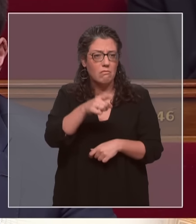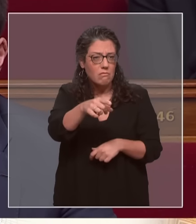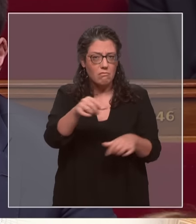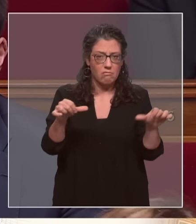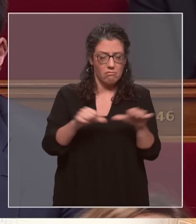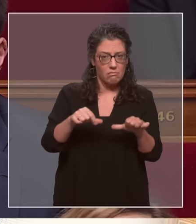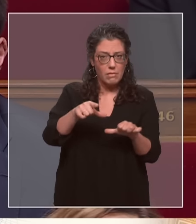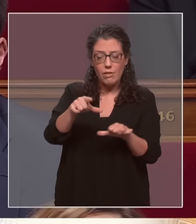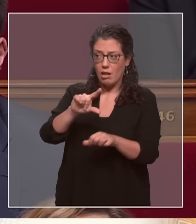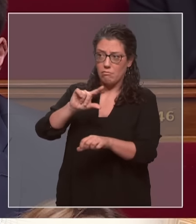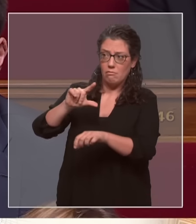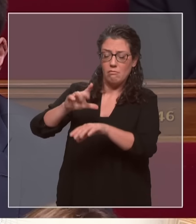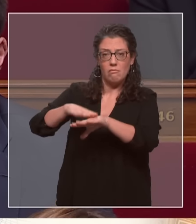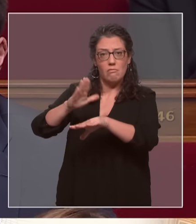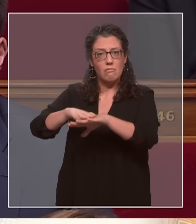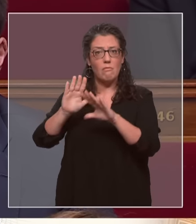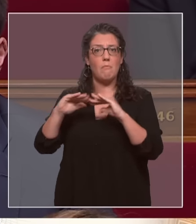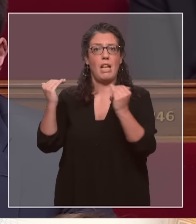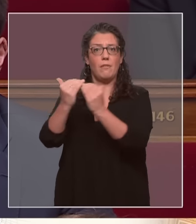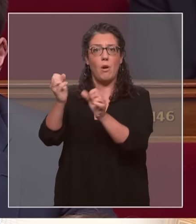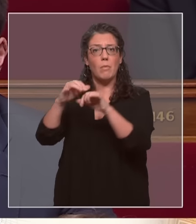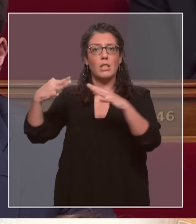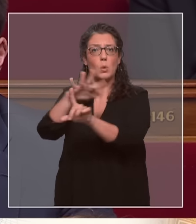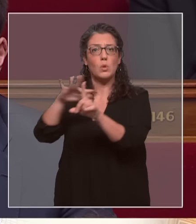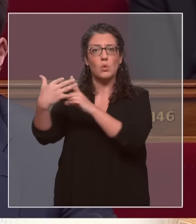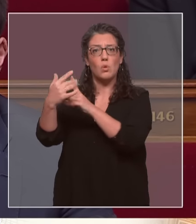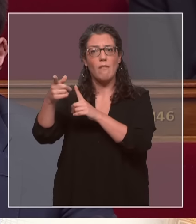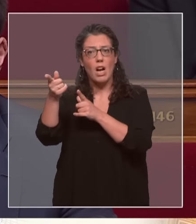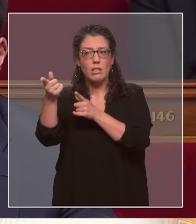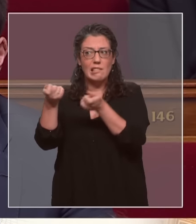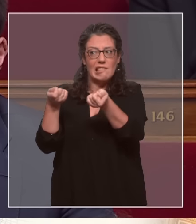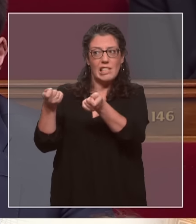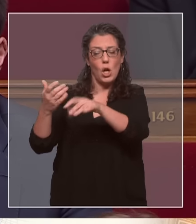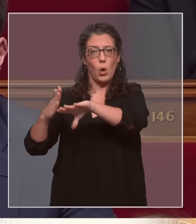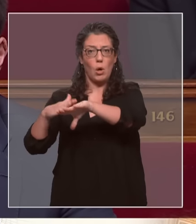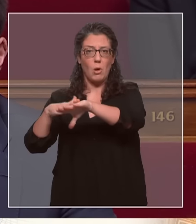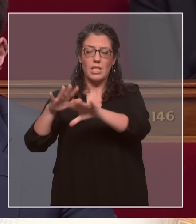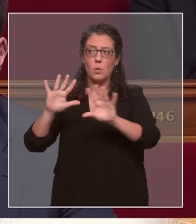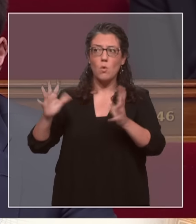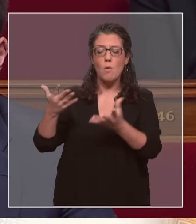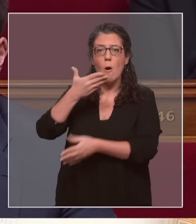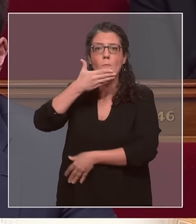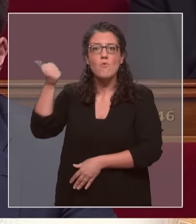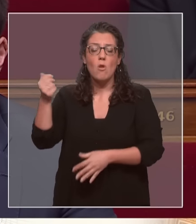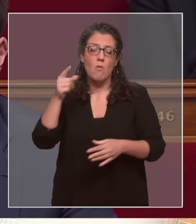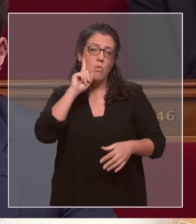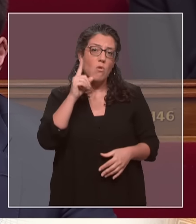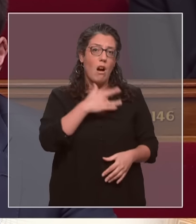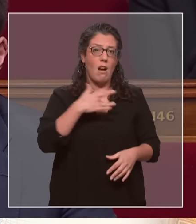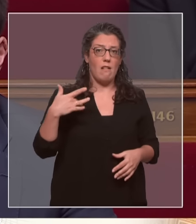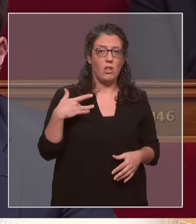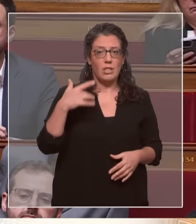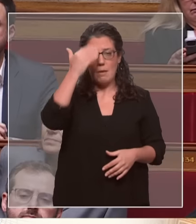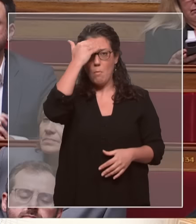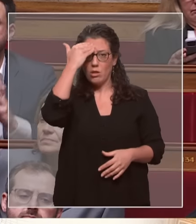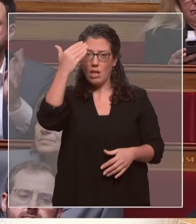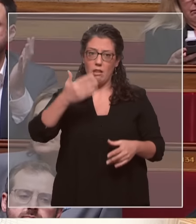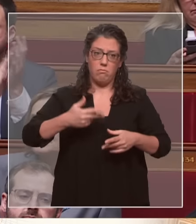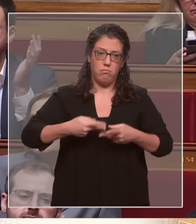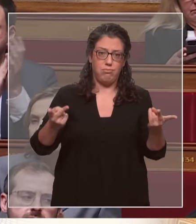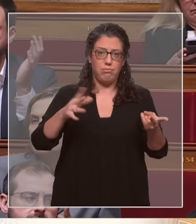enfin, à revoir leur système de modération et de recommandation? Ces questions de santé mentale, merci publique beaucoup, et de protection de notre jeunesse.